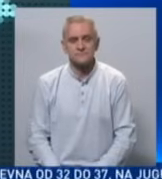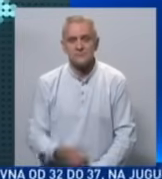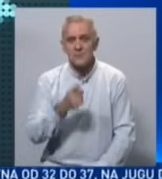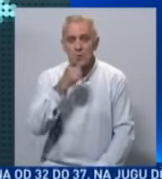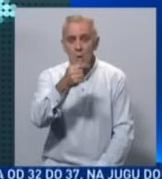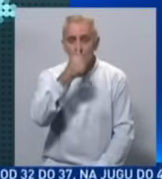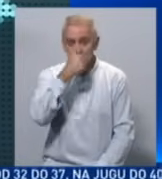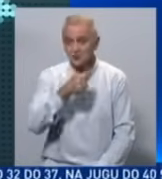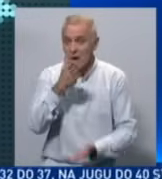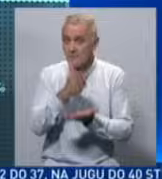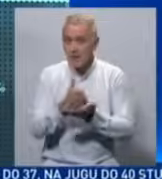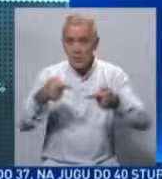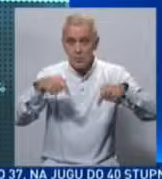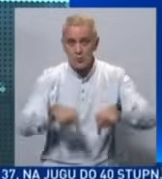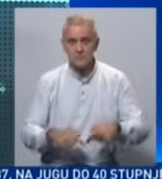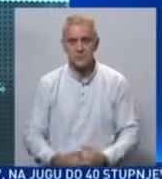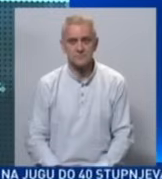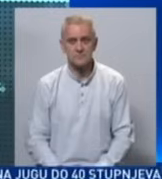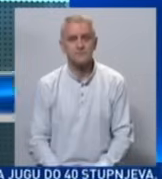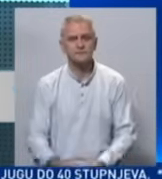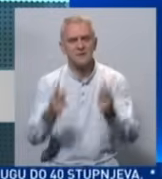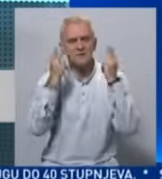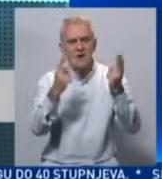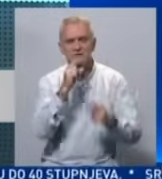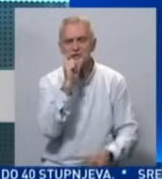onoga što se ovdje desilo. Ključna riječ